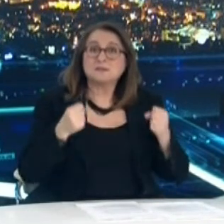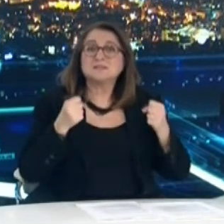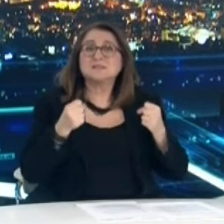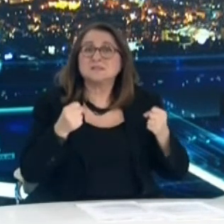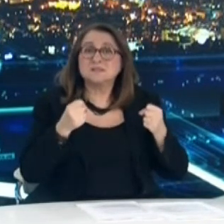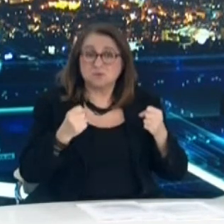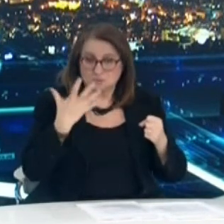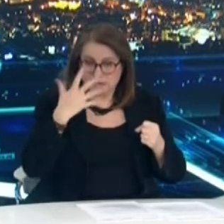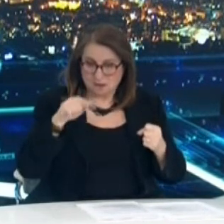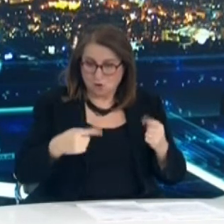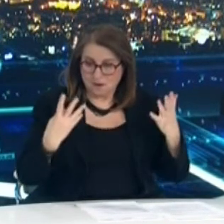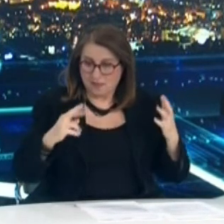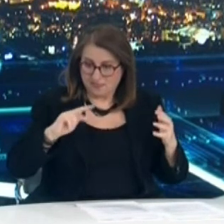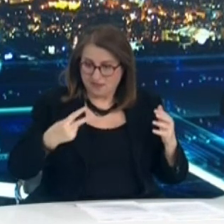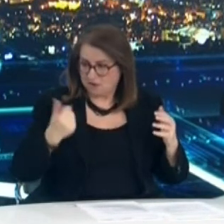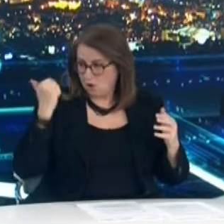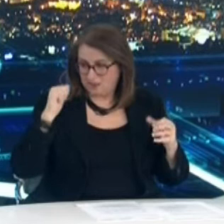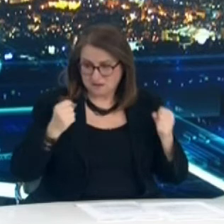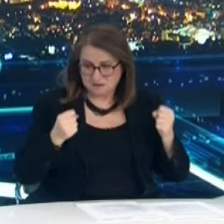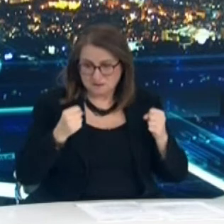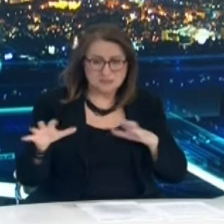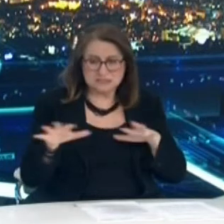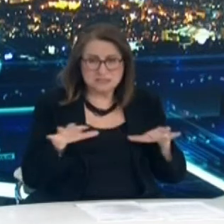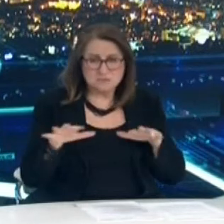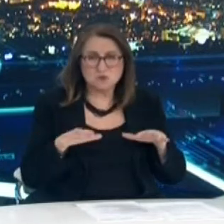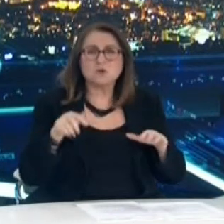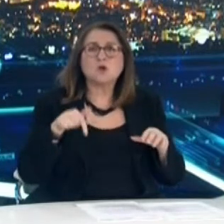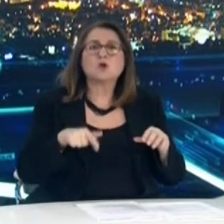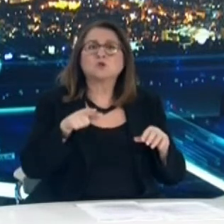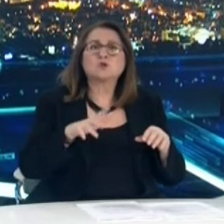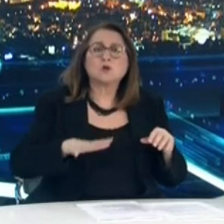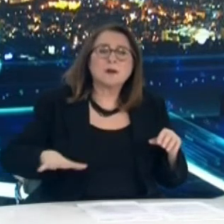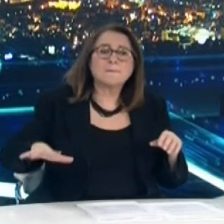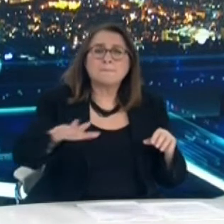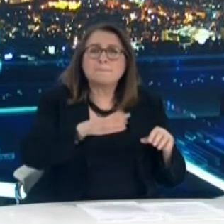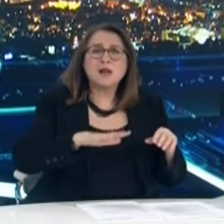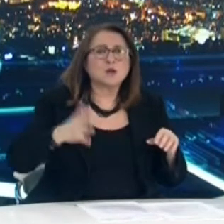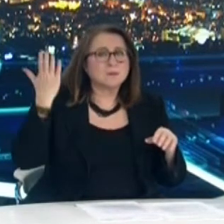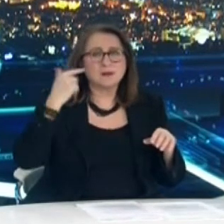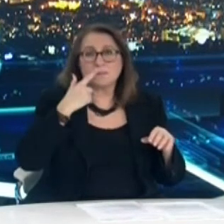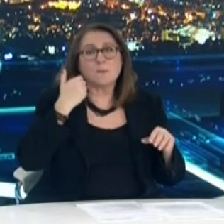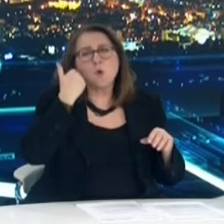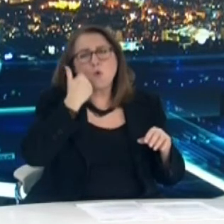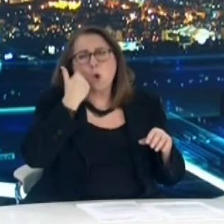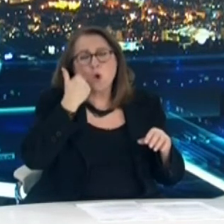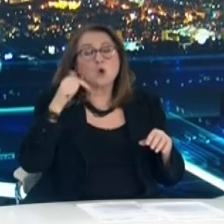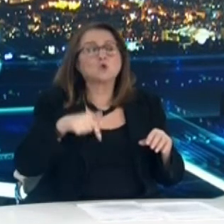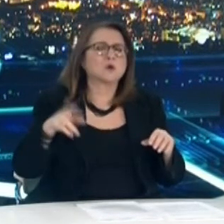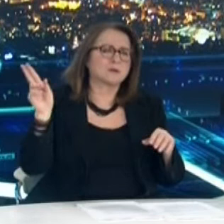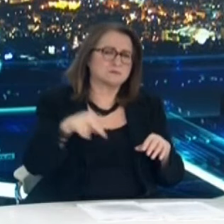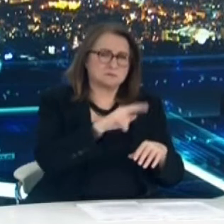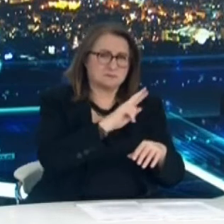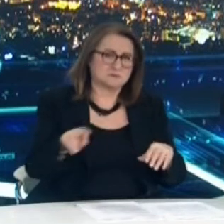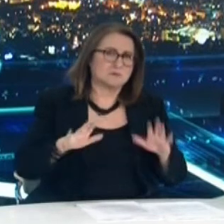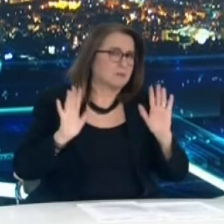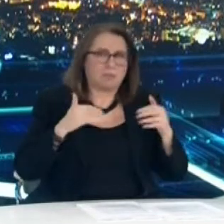των 5,9 Ρίχτερ που σημειώθηκε χτες, αναστέλλεται η ένταξη περιοχής από αύριο στο βαθύ κόκκινο, όπως είχαμε ανακοινώσει. Παρακολουθούμε τις